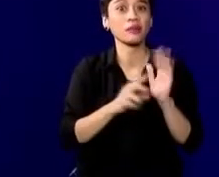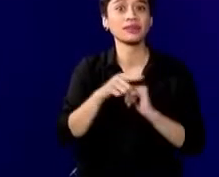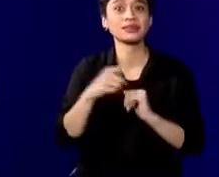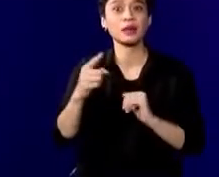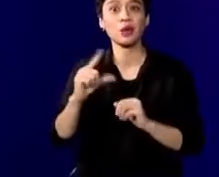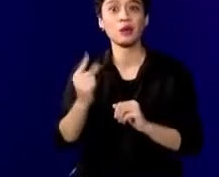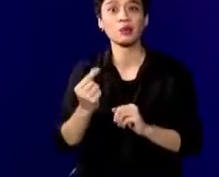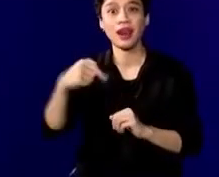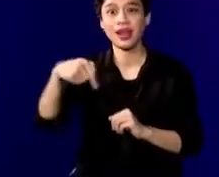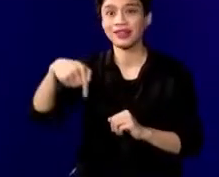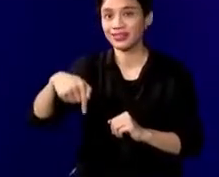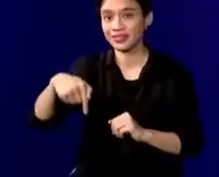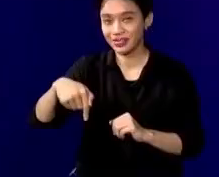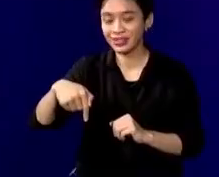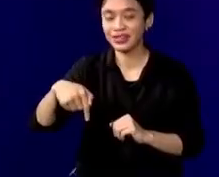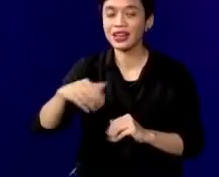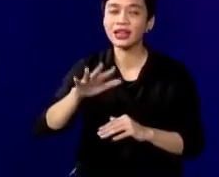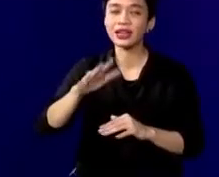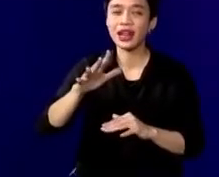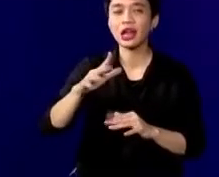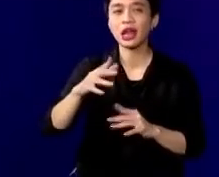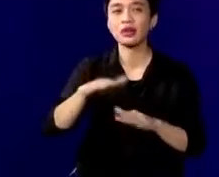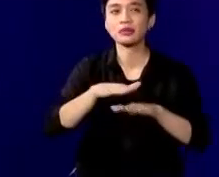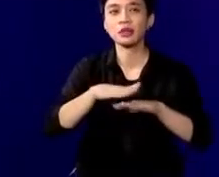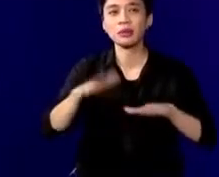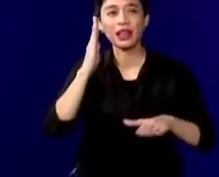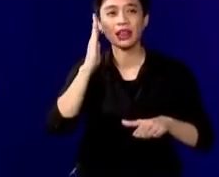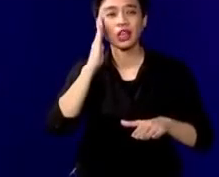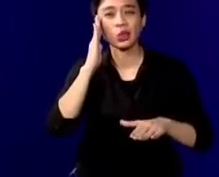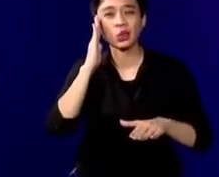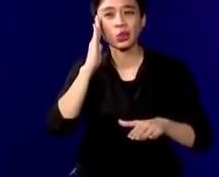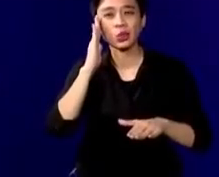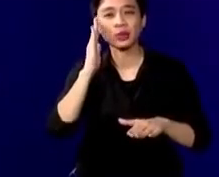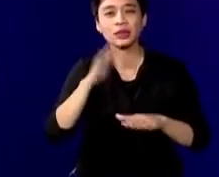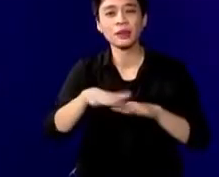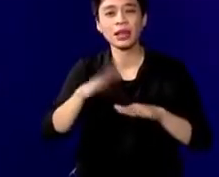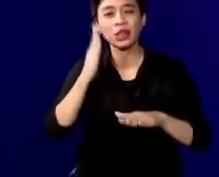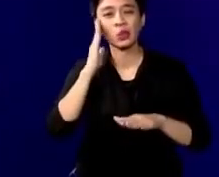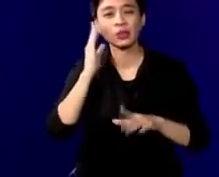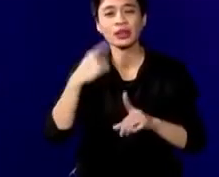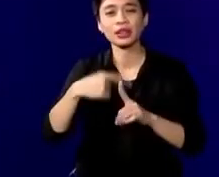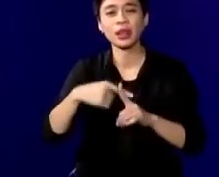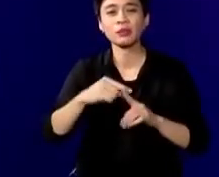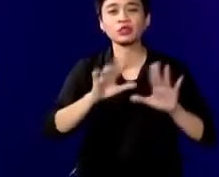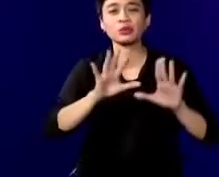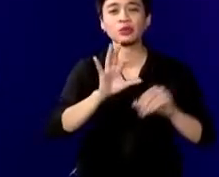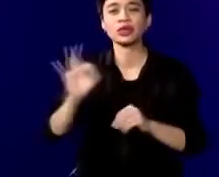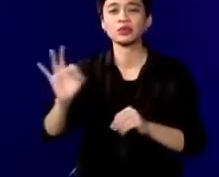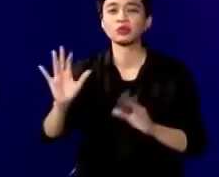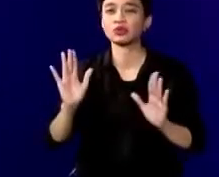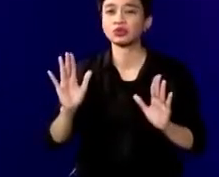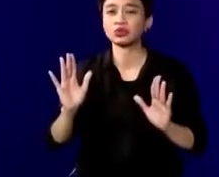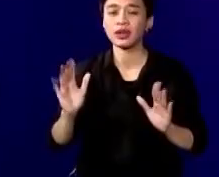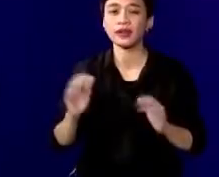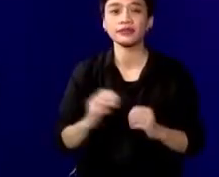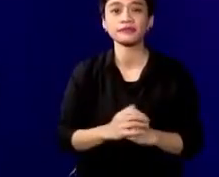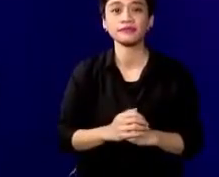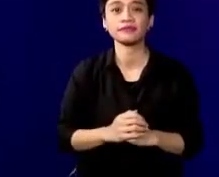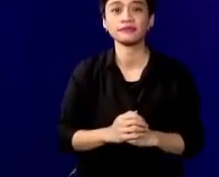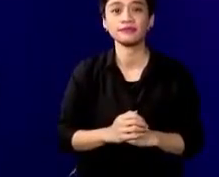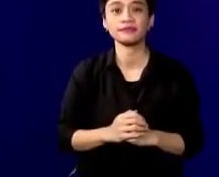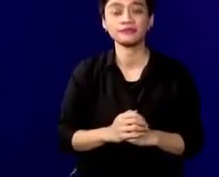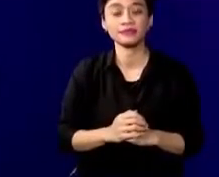ini itu sudah ada pertambahan 10 tempat tidur 10.000 tempat tidur isolasi Tapi saat ini